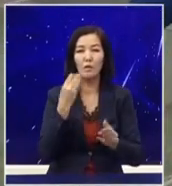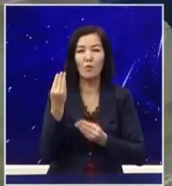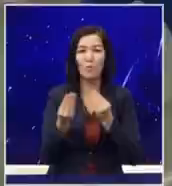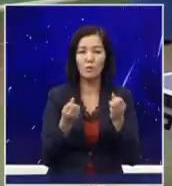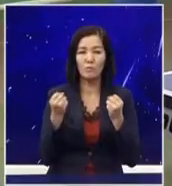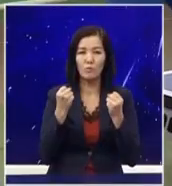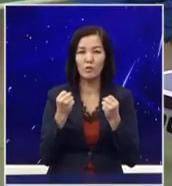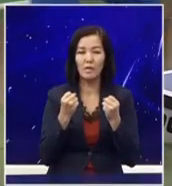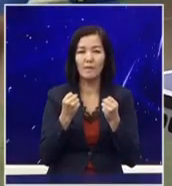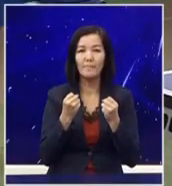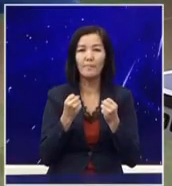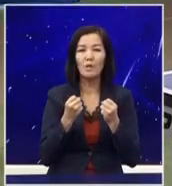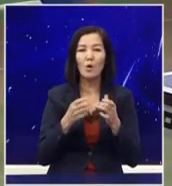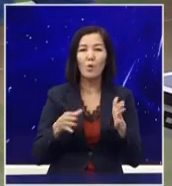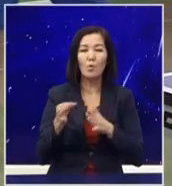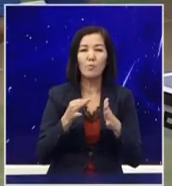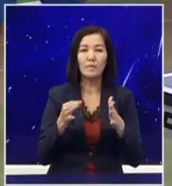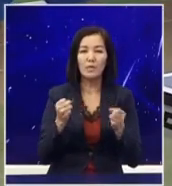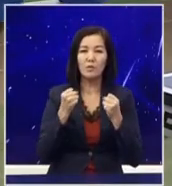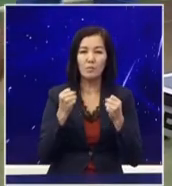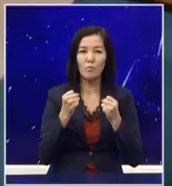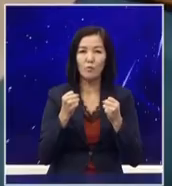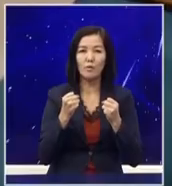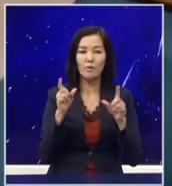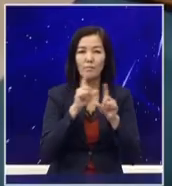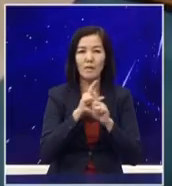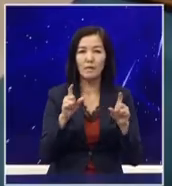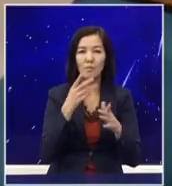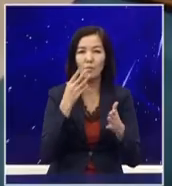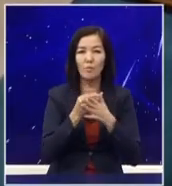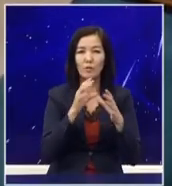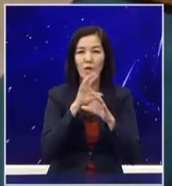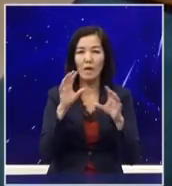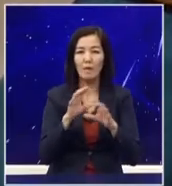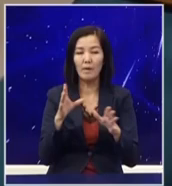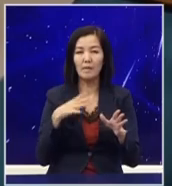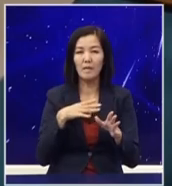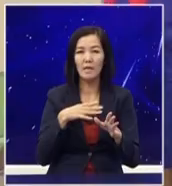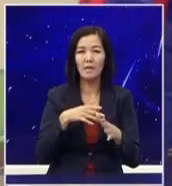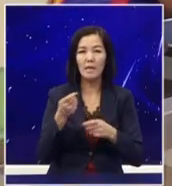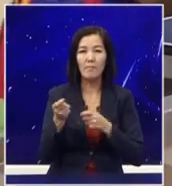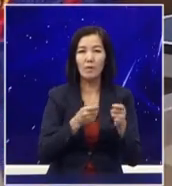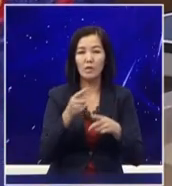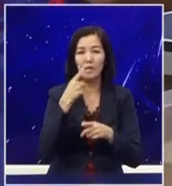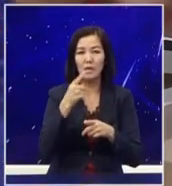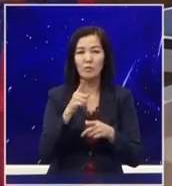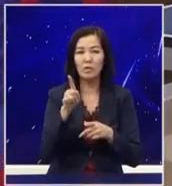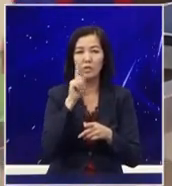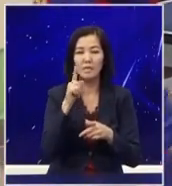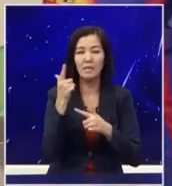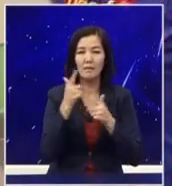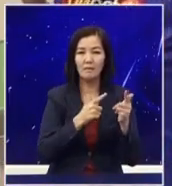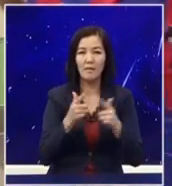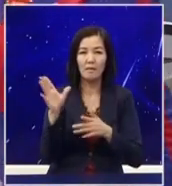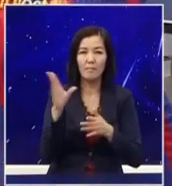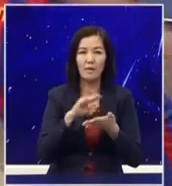түрлері бойынша мамандандырылған облыстық балалар мен жасөспірімдер спорт мектебі өз қарамағына алған. Орталық басшыларының айтуынша жастардың дайындығына